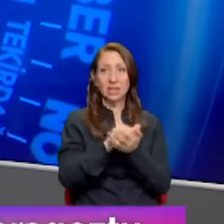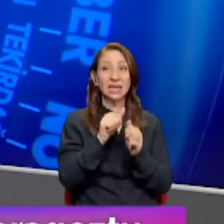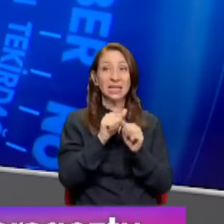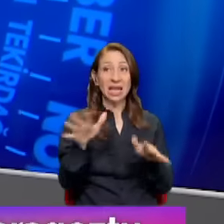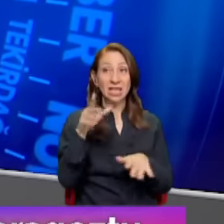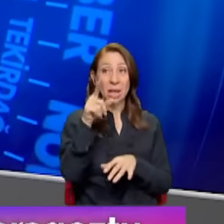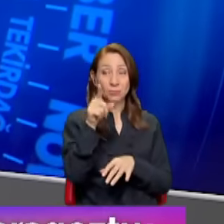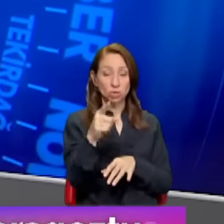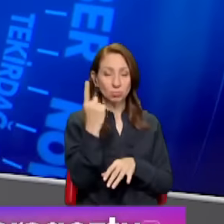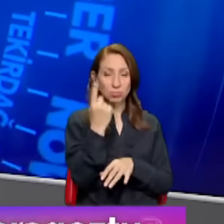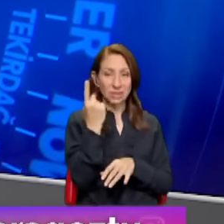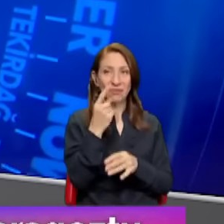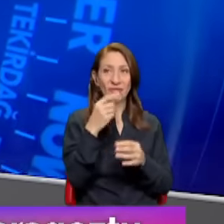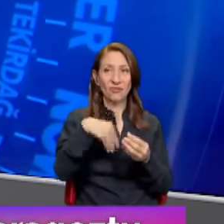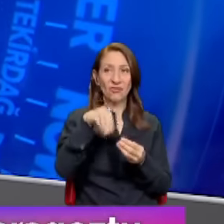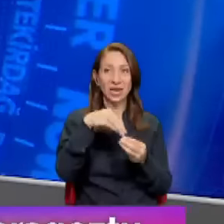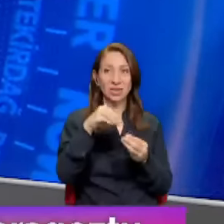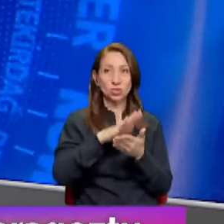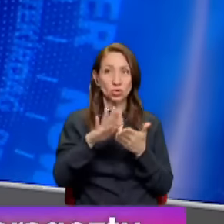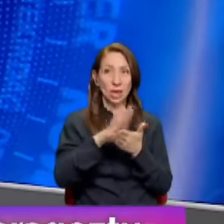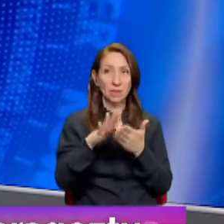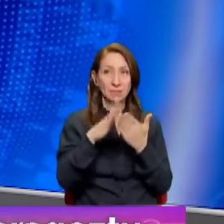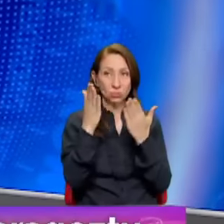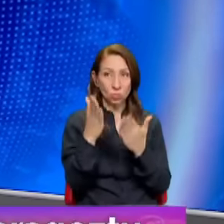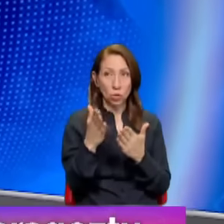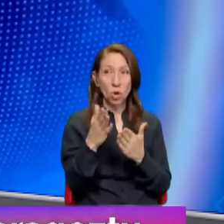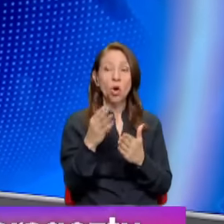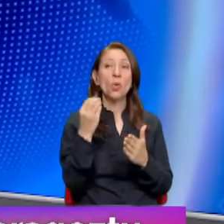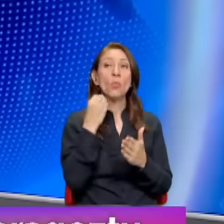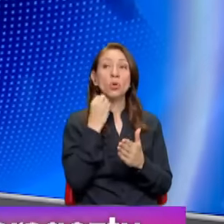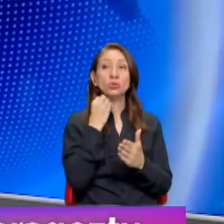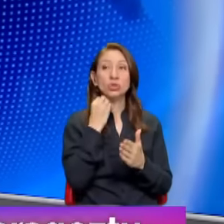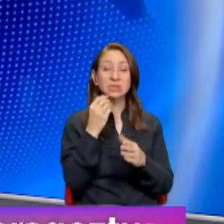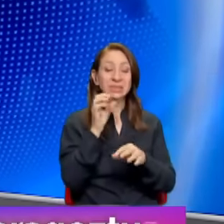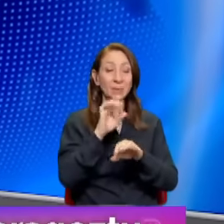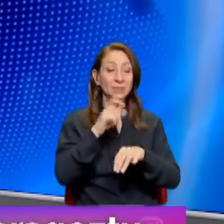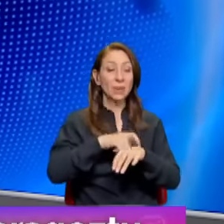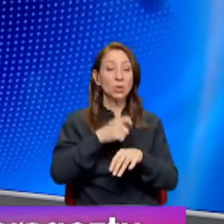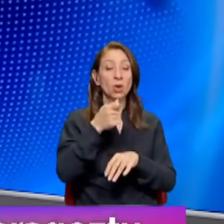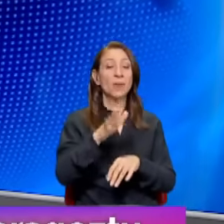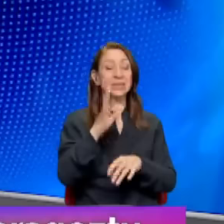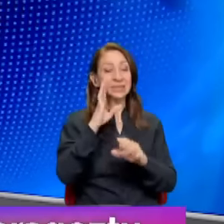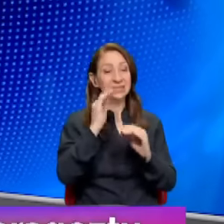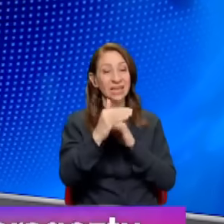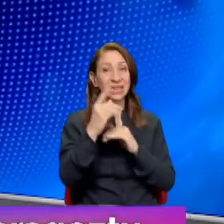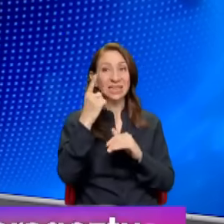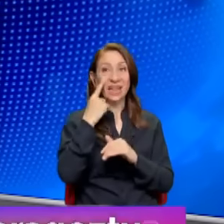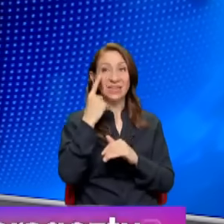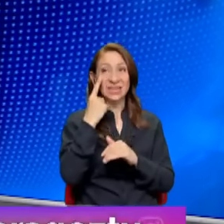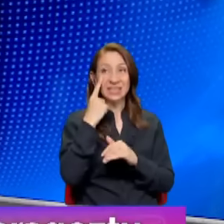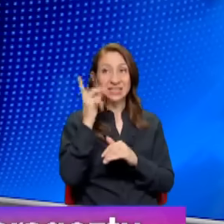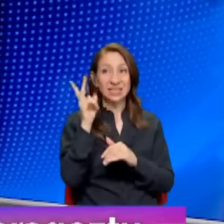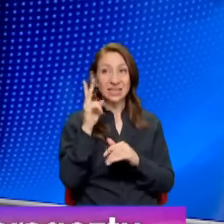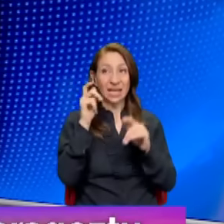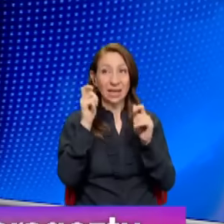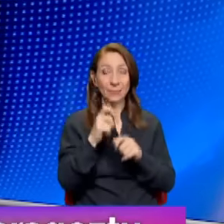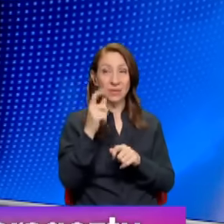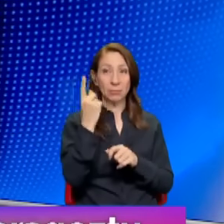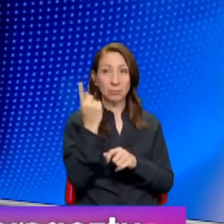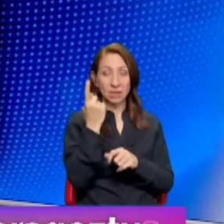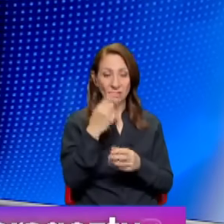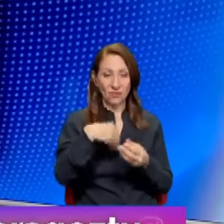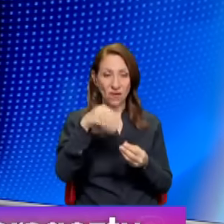yayınlanmış bir e faiz düzenlemesi bu Borcunu vadesinde ödemeyen vatandaşa devletin Eee uyguladığı